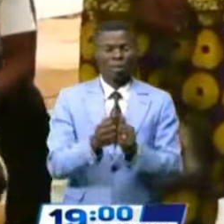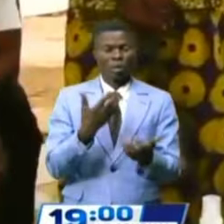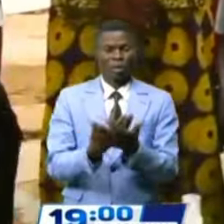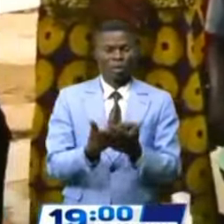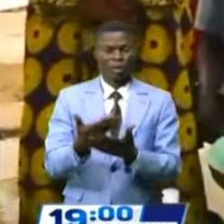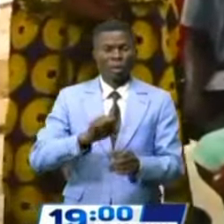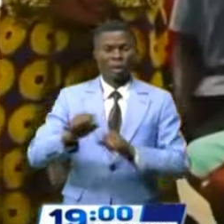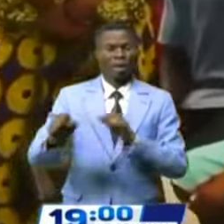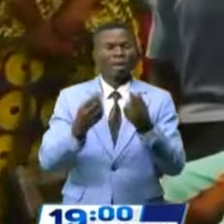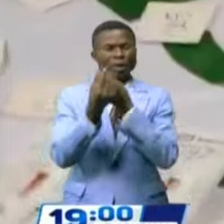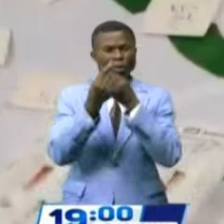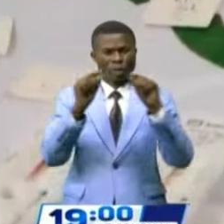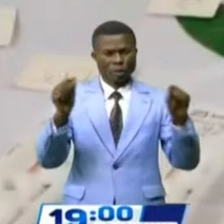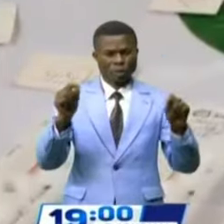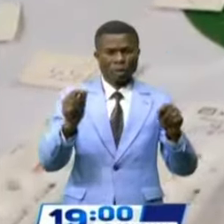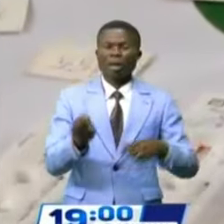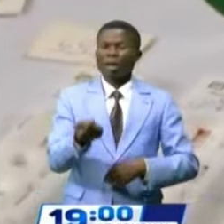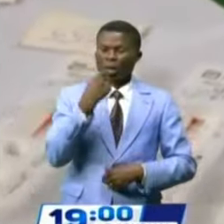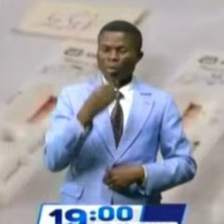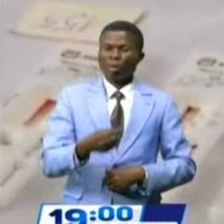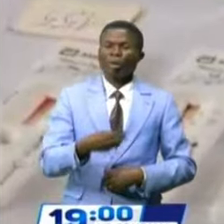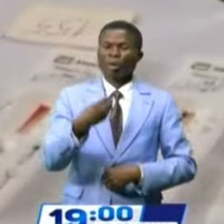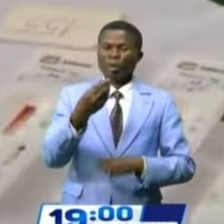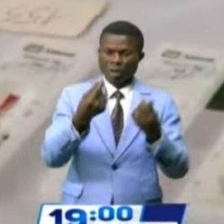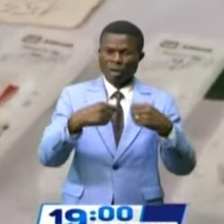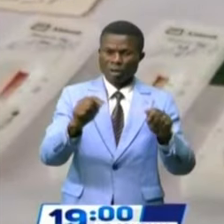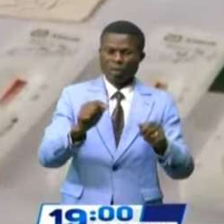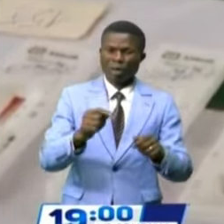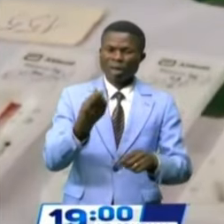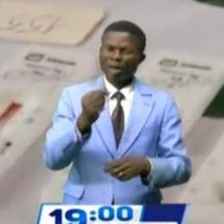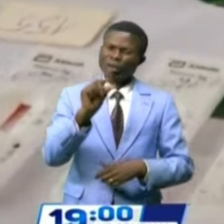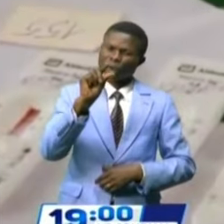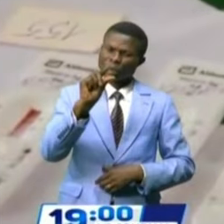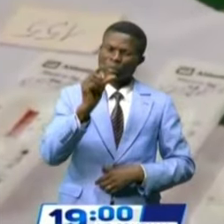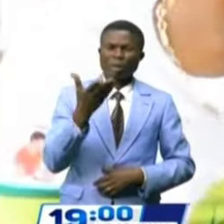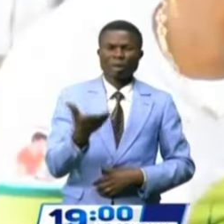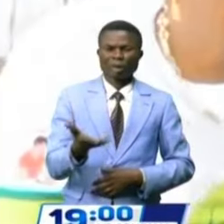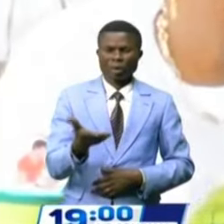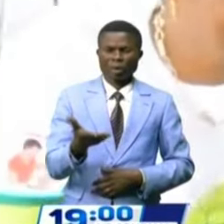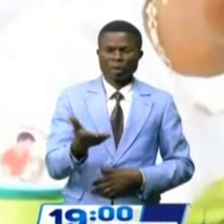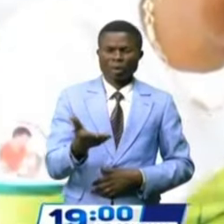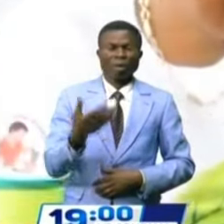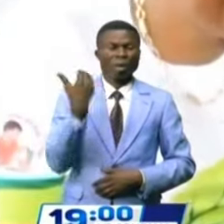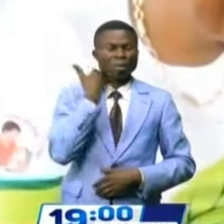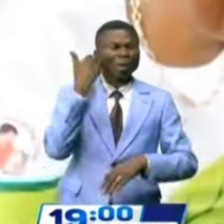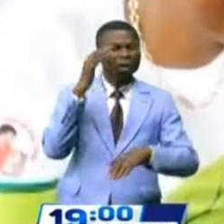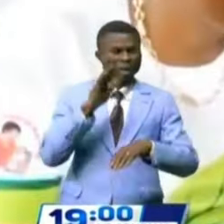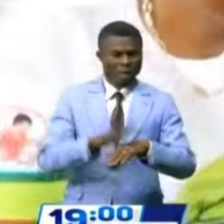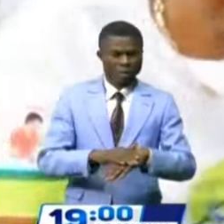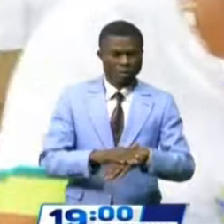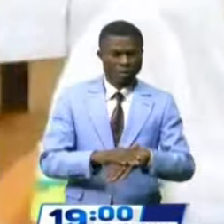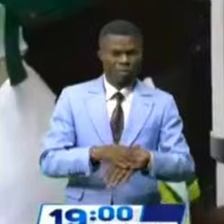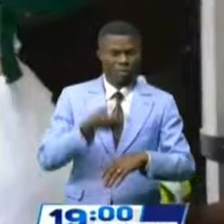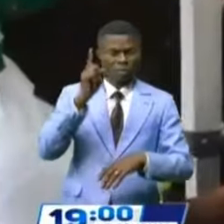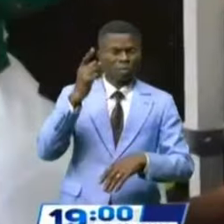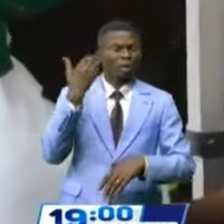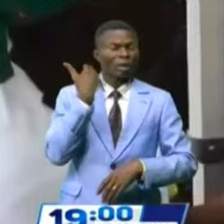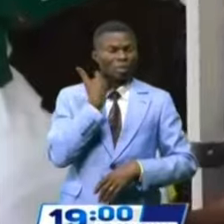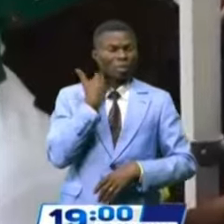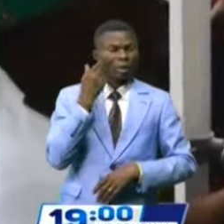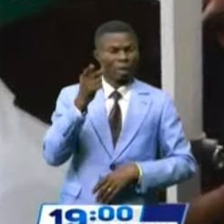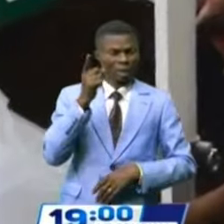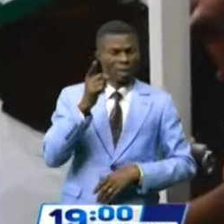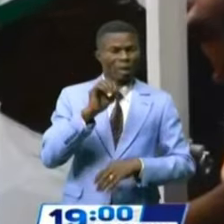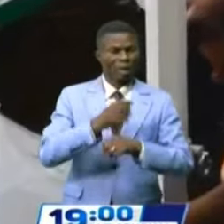Le test est gratuit, le médicament se vend à un prix réduit. Le paludisme, c'est la première pathologie